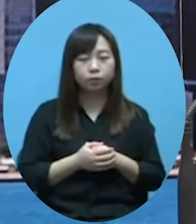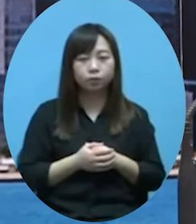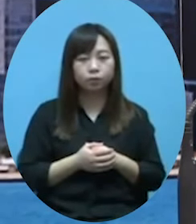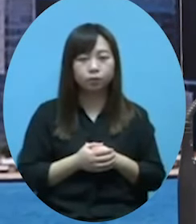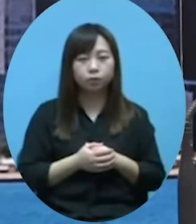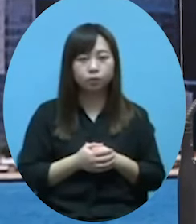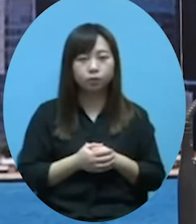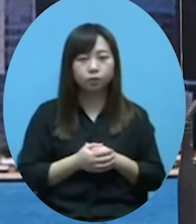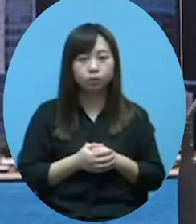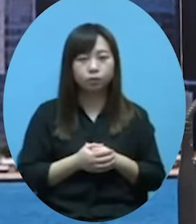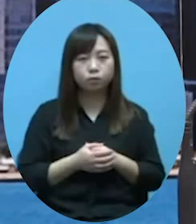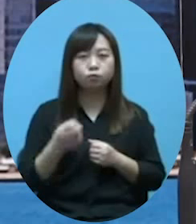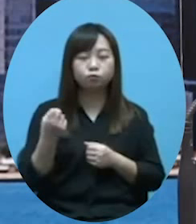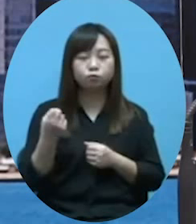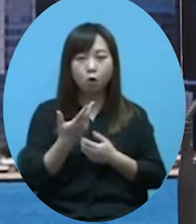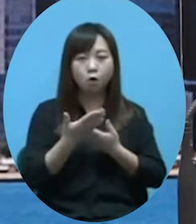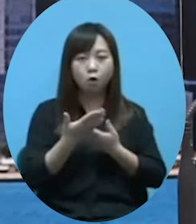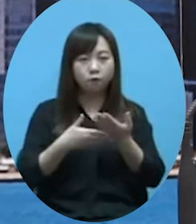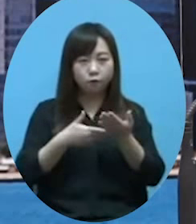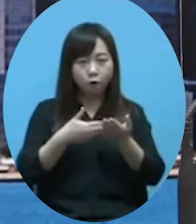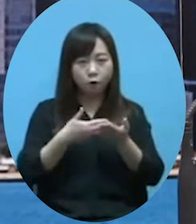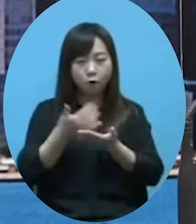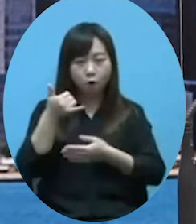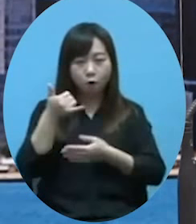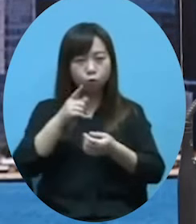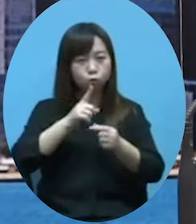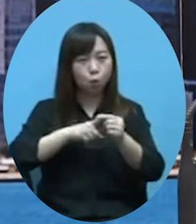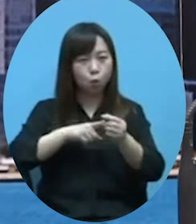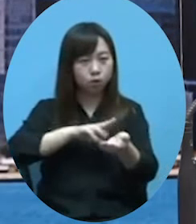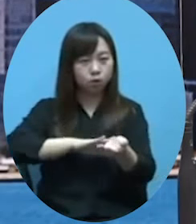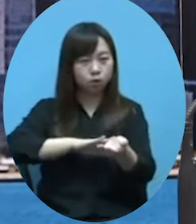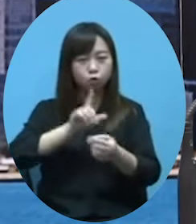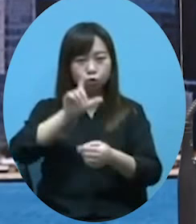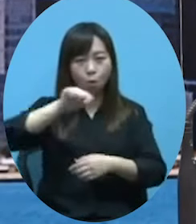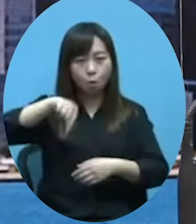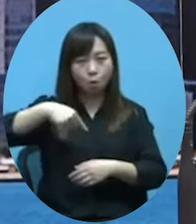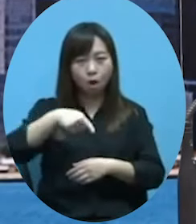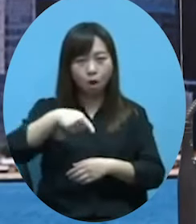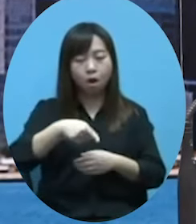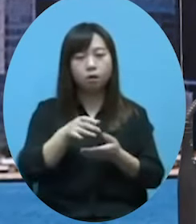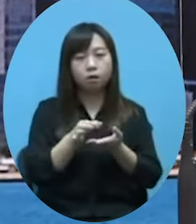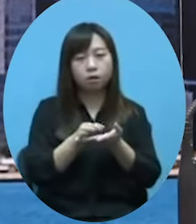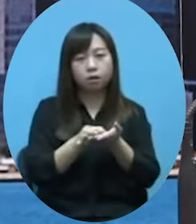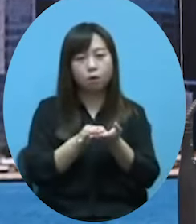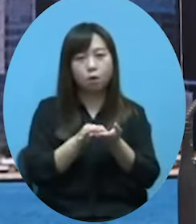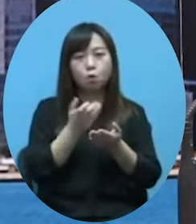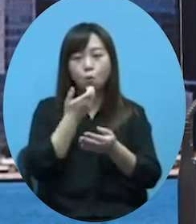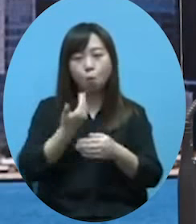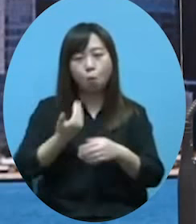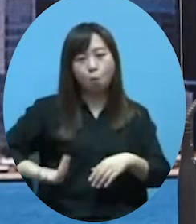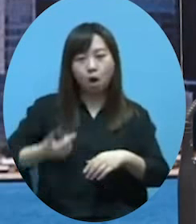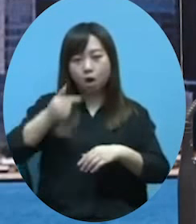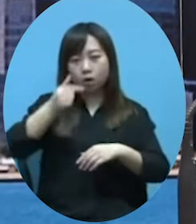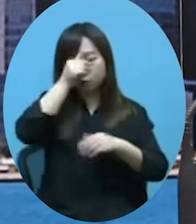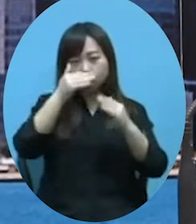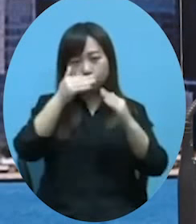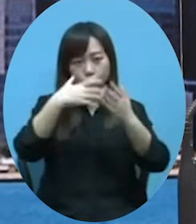然後又再回看那個中醫師在那個上環普人街的東華醫院